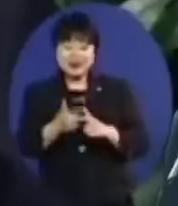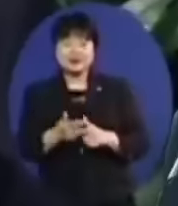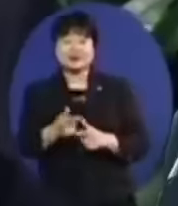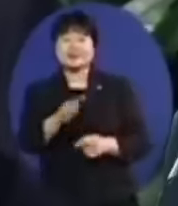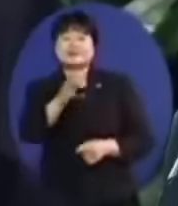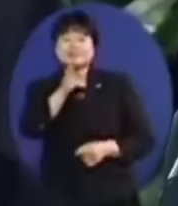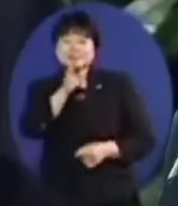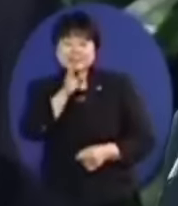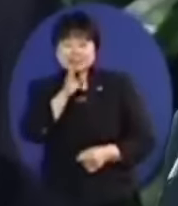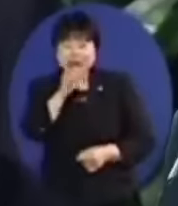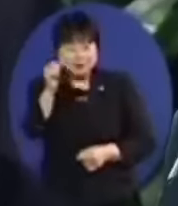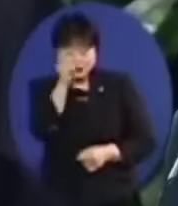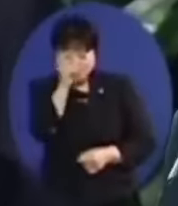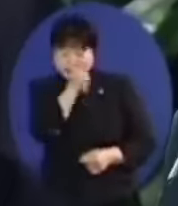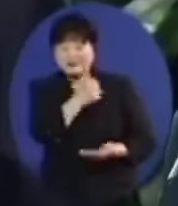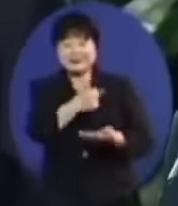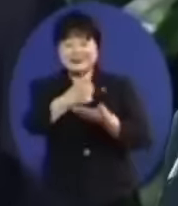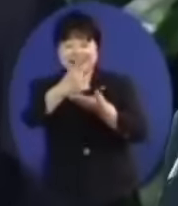참 좋습니다.